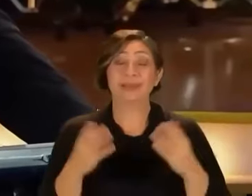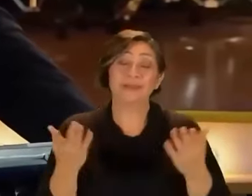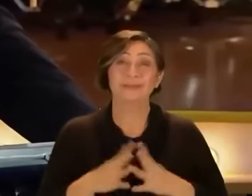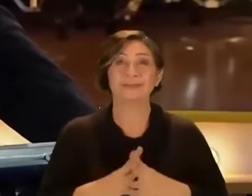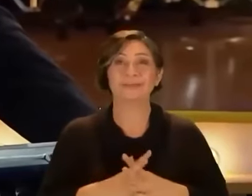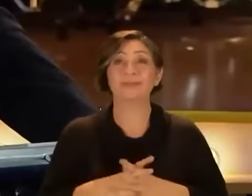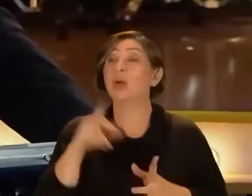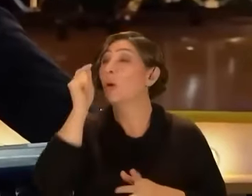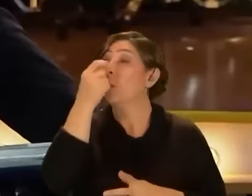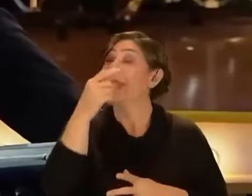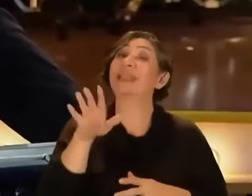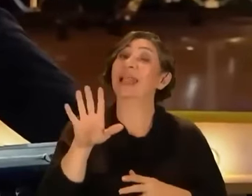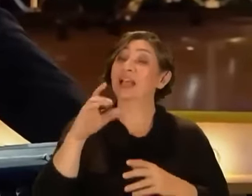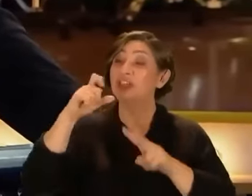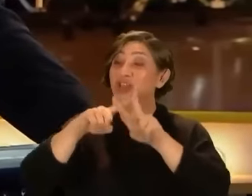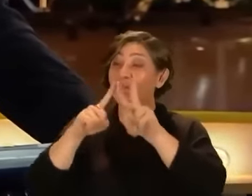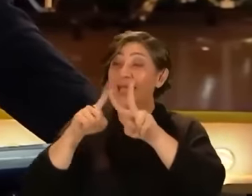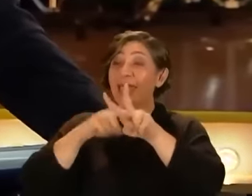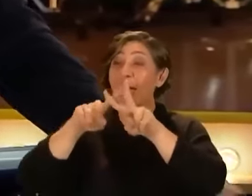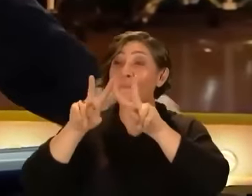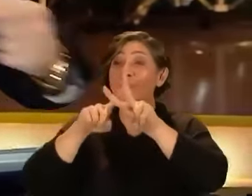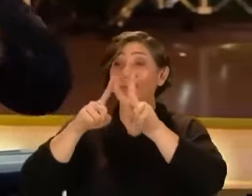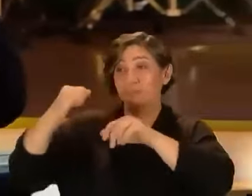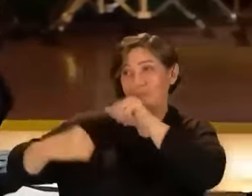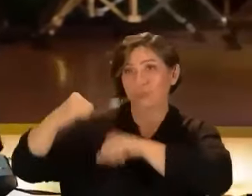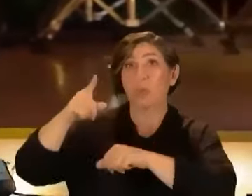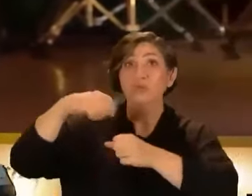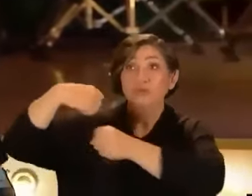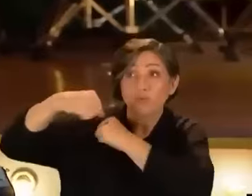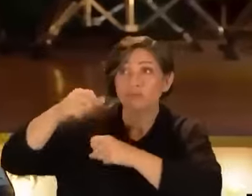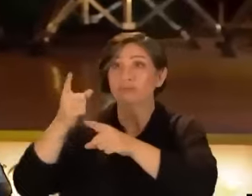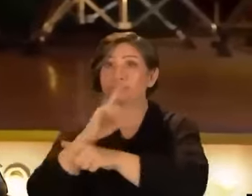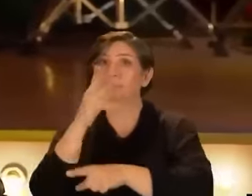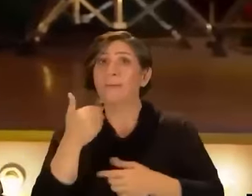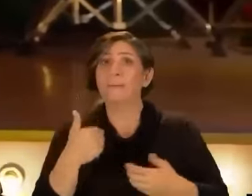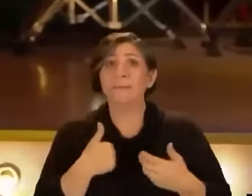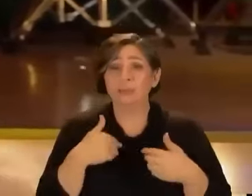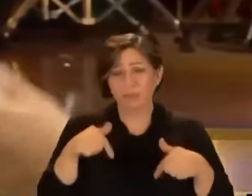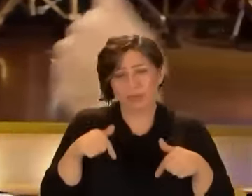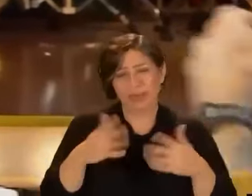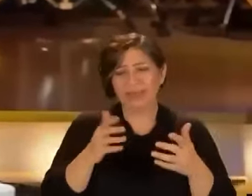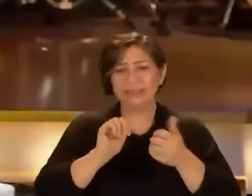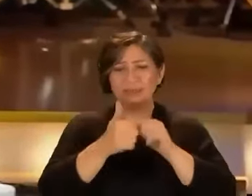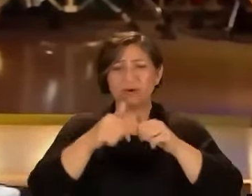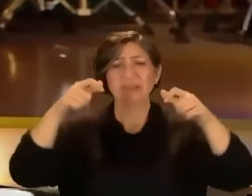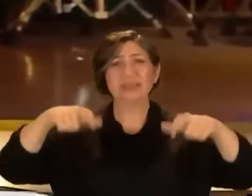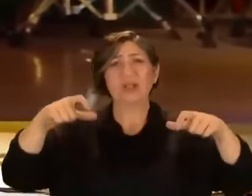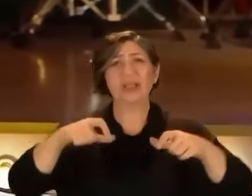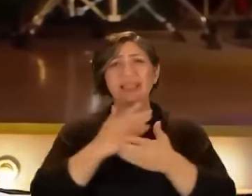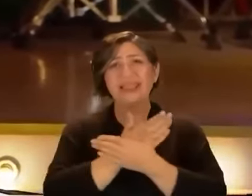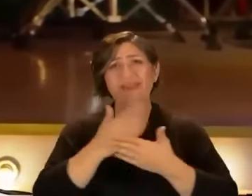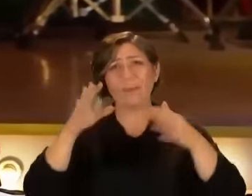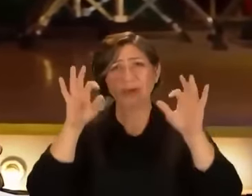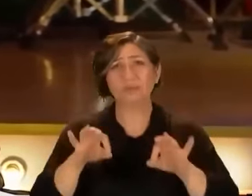Evet. Kolay değil Can Yaman'la kapışmak. Evet. Ki o dövüşüyor mövüşüyor falan. Ben işte bugünlerde spor salonlarına devam